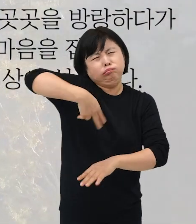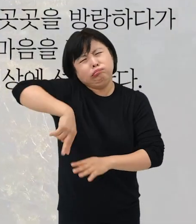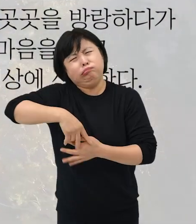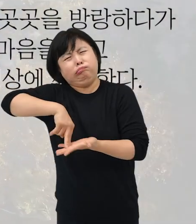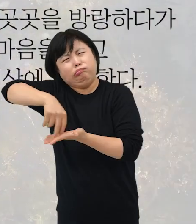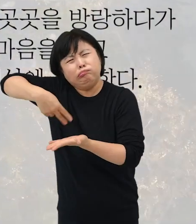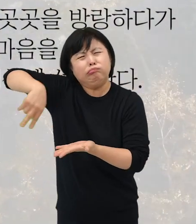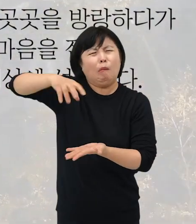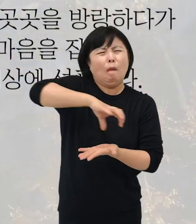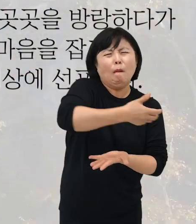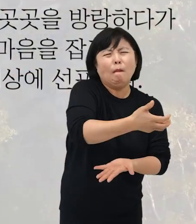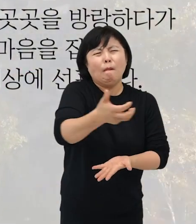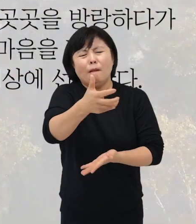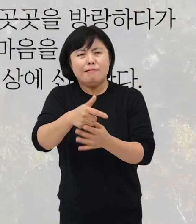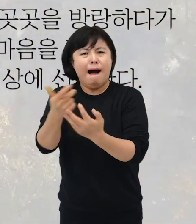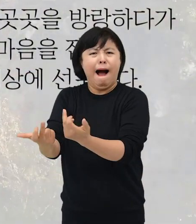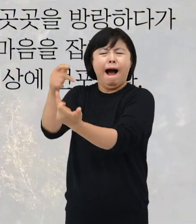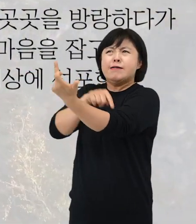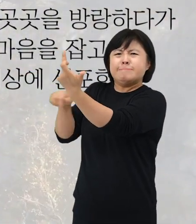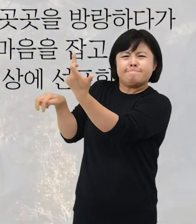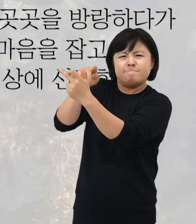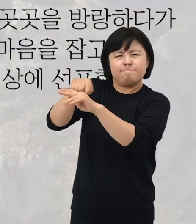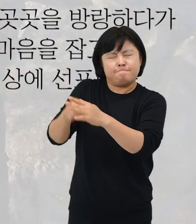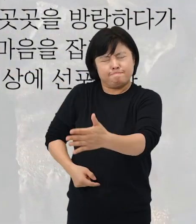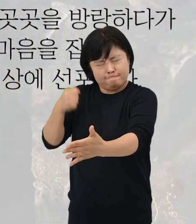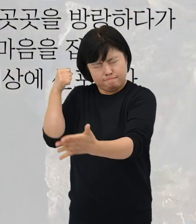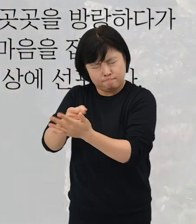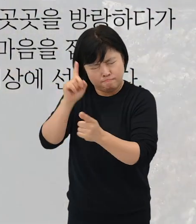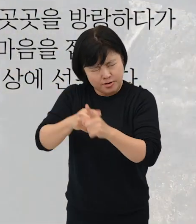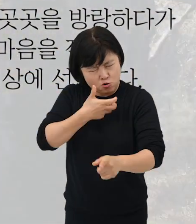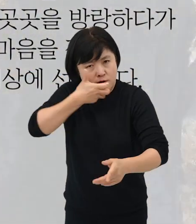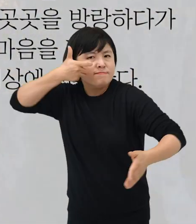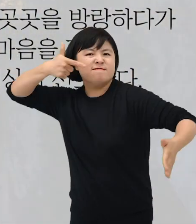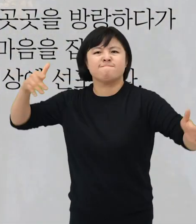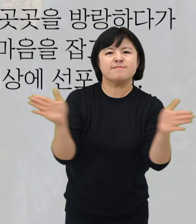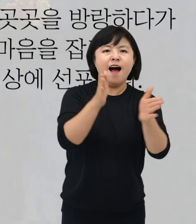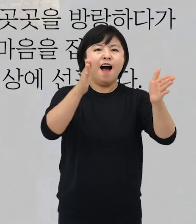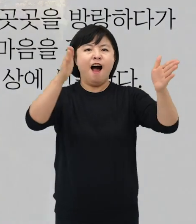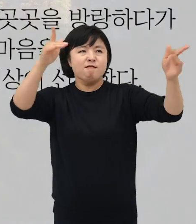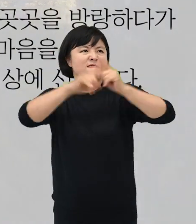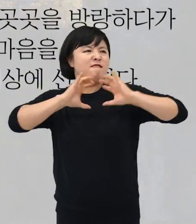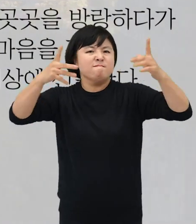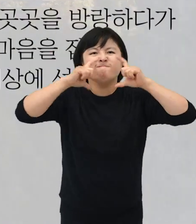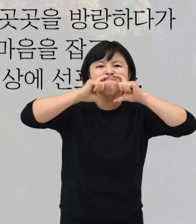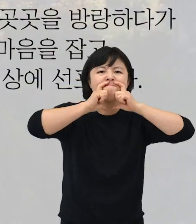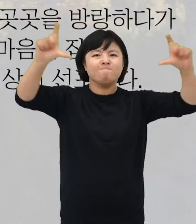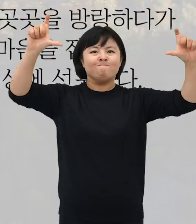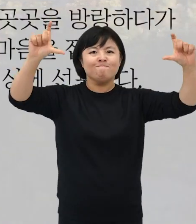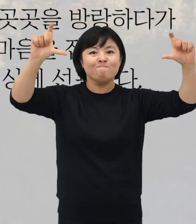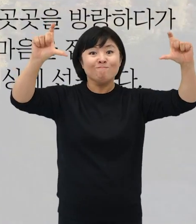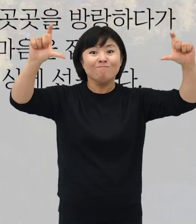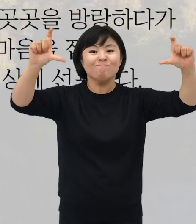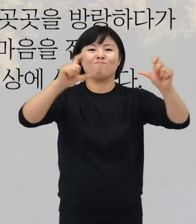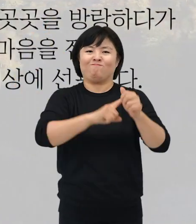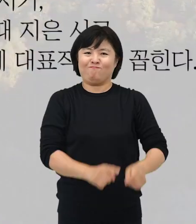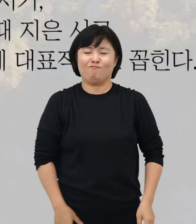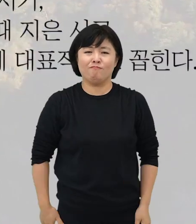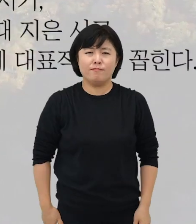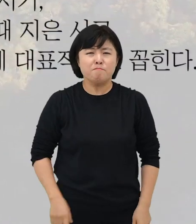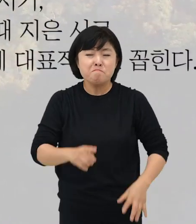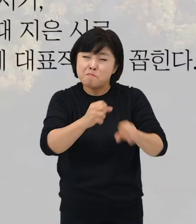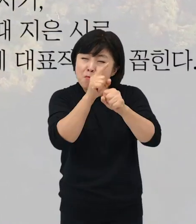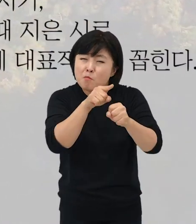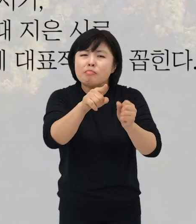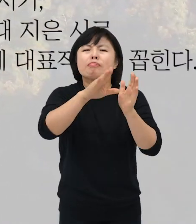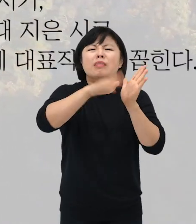곳곳을 방랑하다가 이곳 태산에 올라 마음을 잡고 자신의 원대한 꿈을 세상에 선포한다. 그의